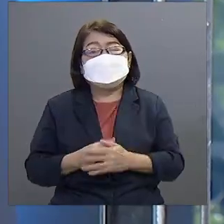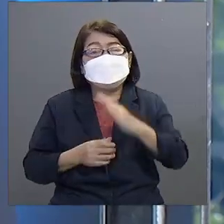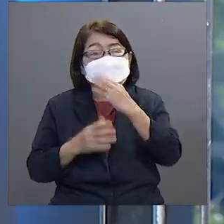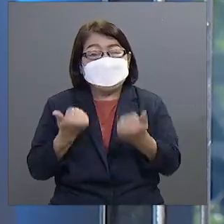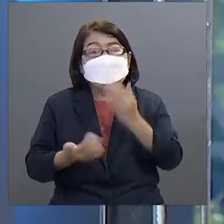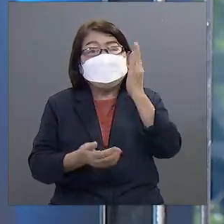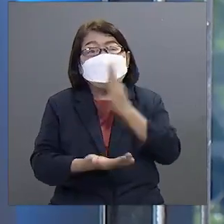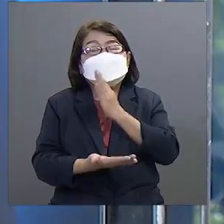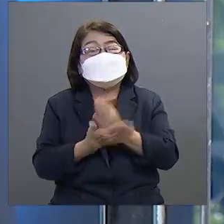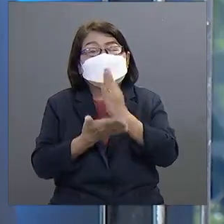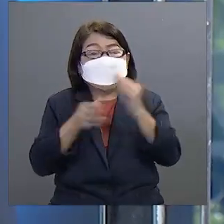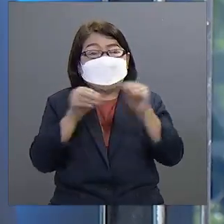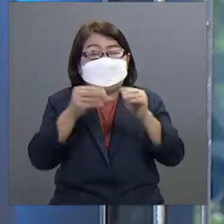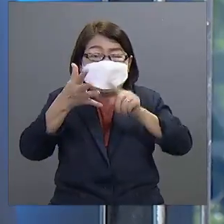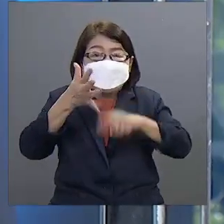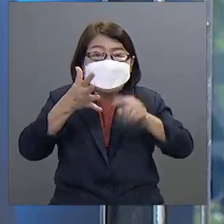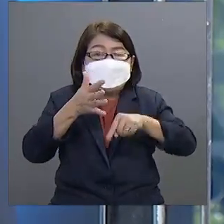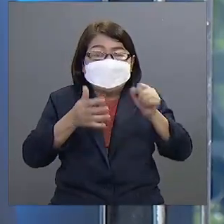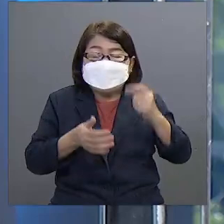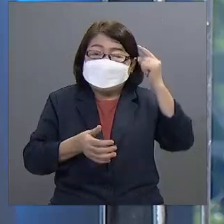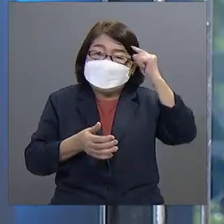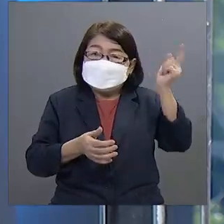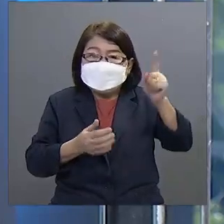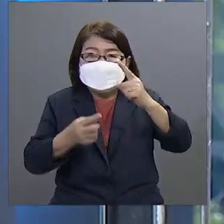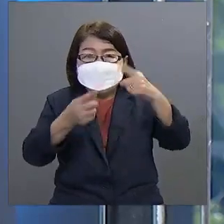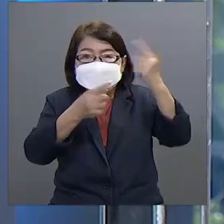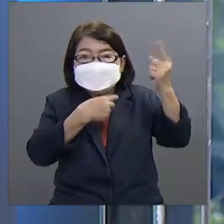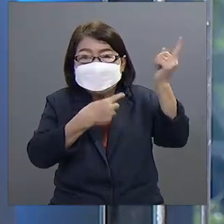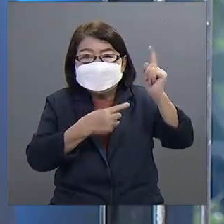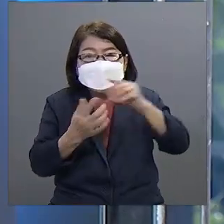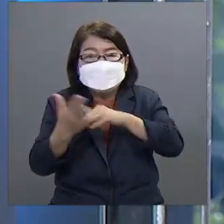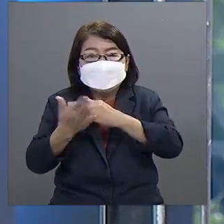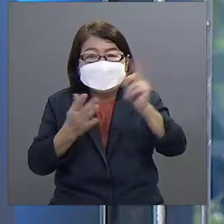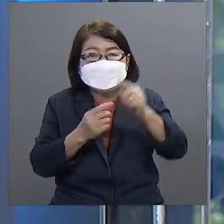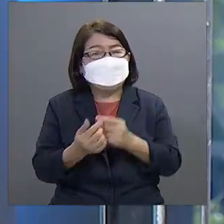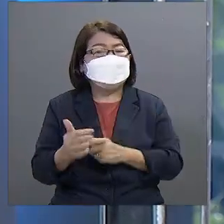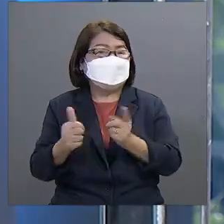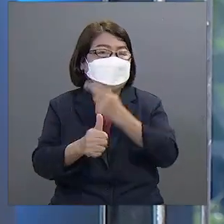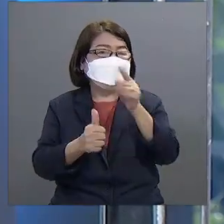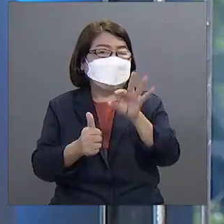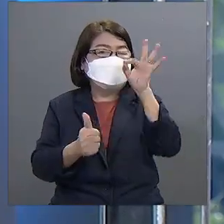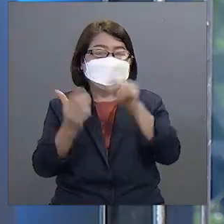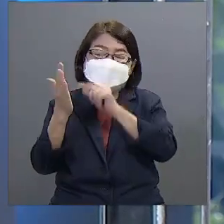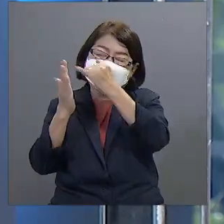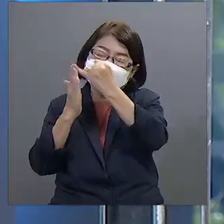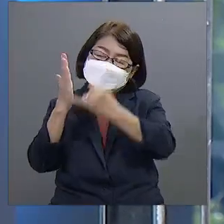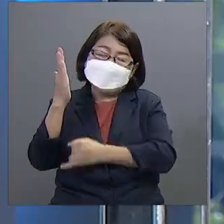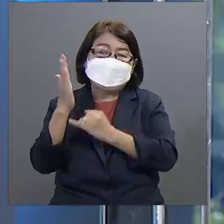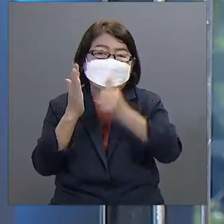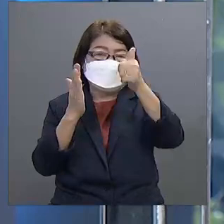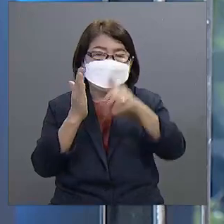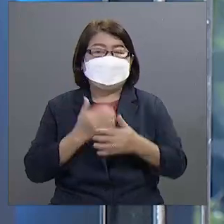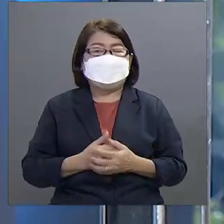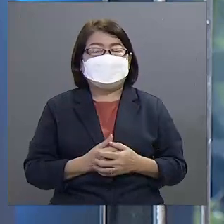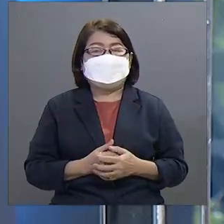าถึงกำลังจะวางแผนไปเที่ยวที่ไหนขอให้ประเทศไทยเรานะคะเป็นอีกหนึ่ง dream destination ที่คุณผู้ชมอยากจะไปท่องเที่ยวนานเท่าไห